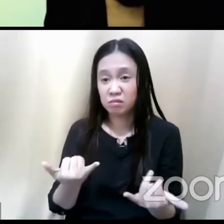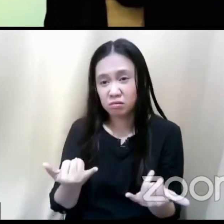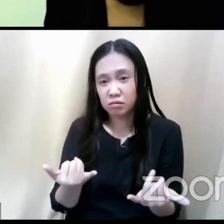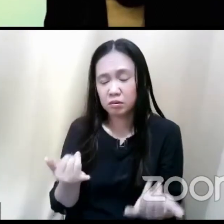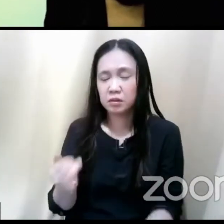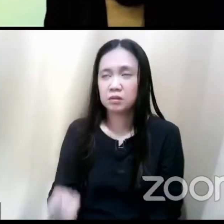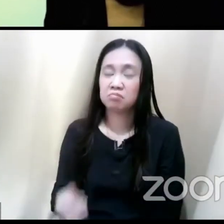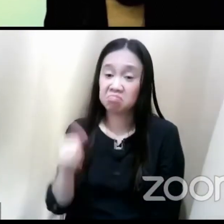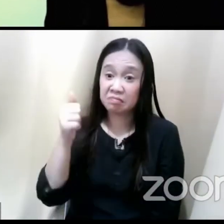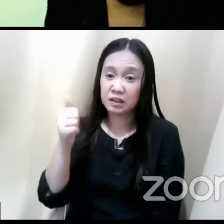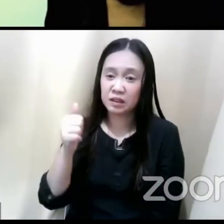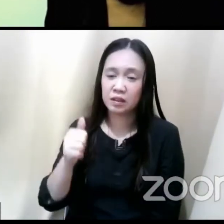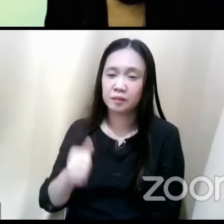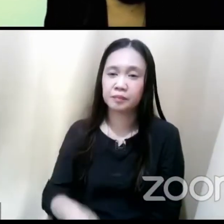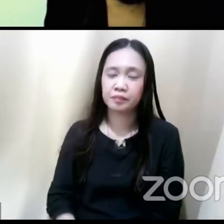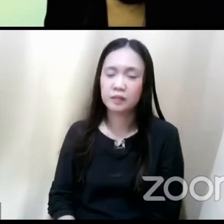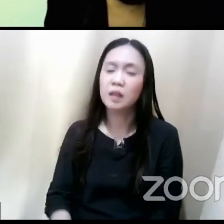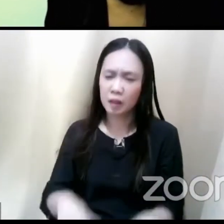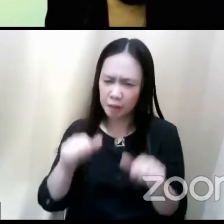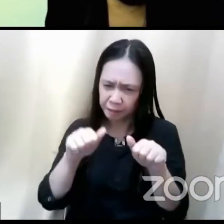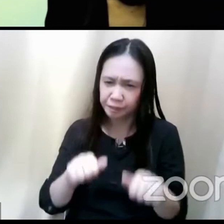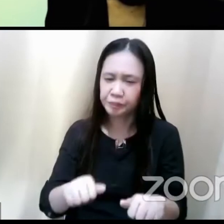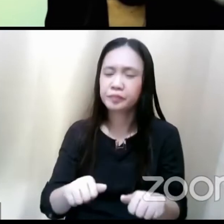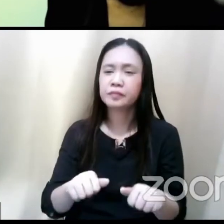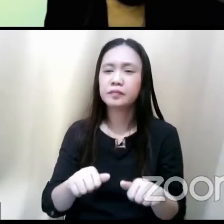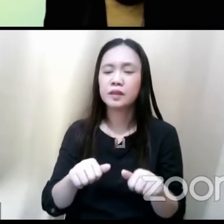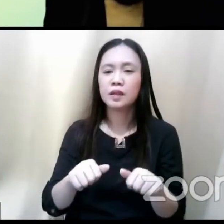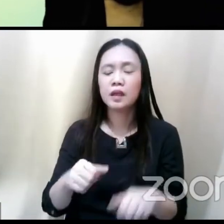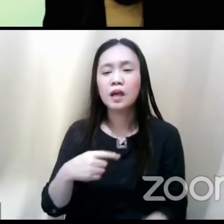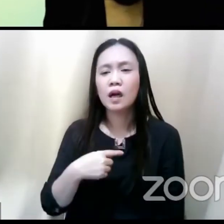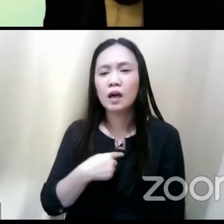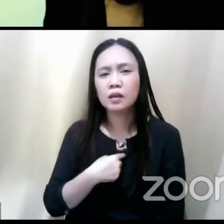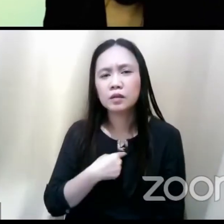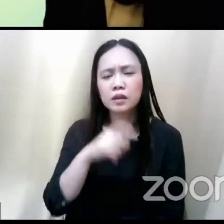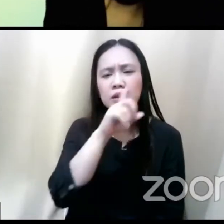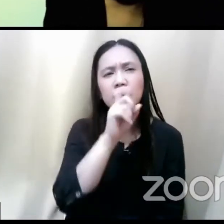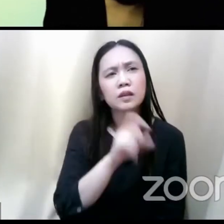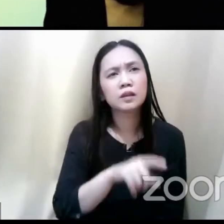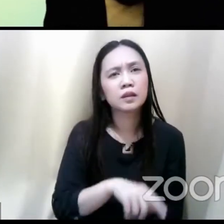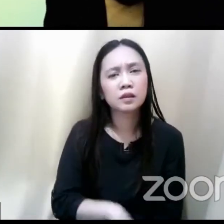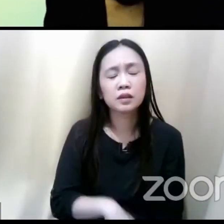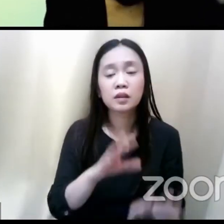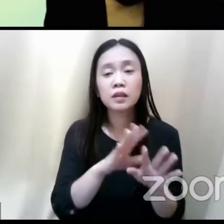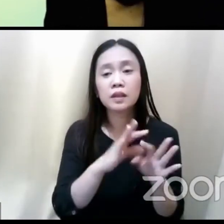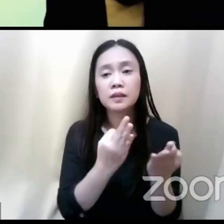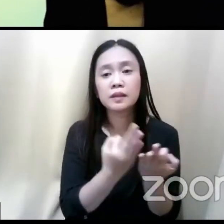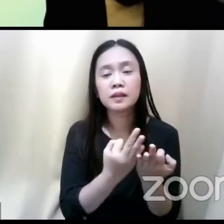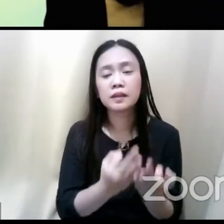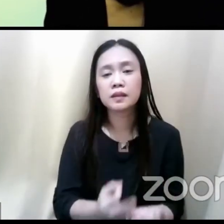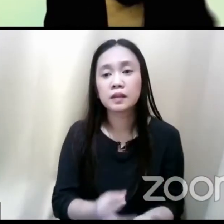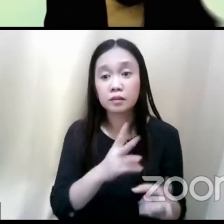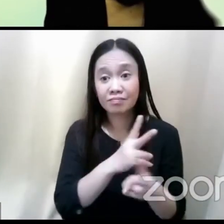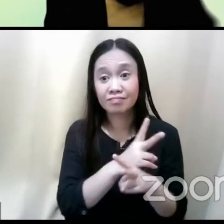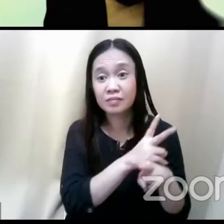at least doon maiki-cater natin, mati-tailor kasi ako tatanungin ko rin naman tatanungin ko rin naman yung family, yung